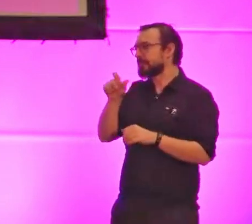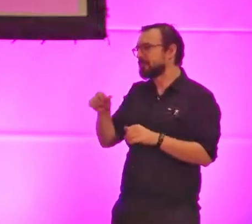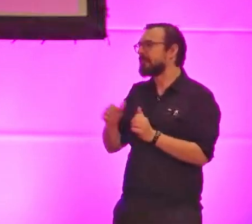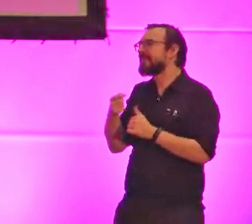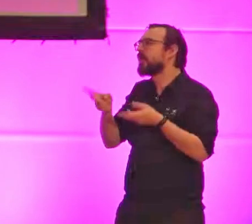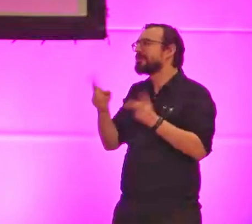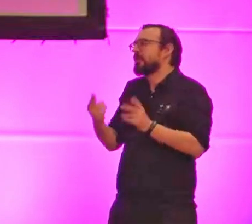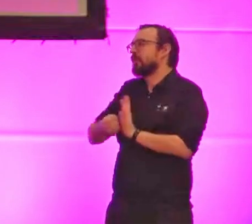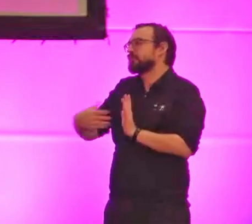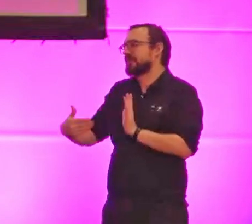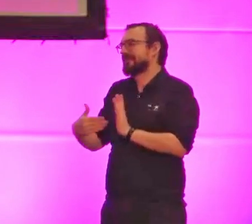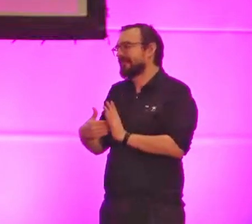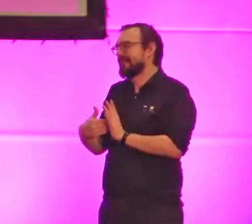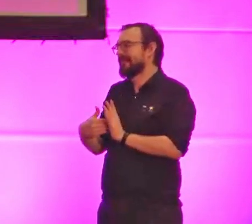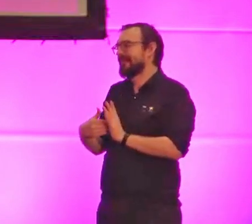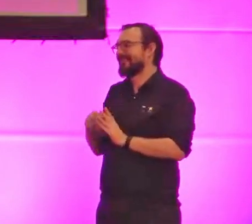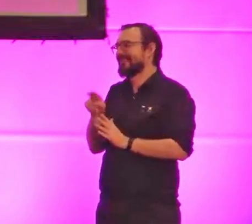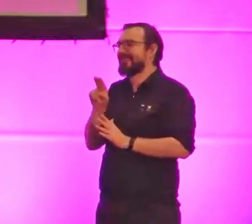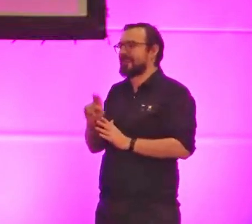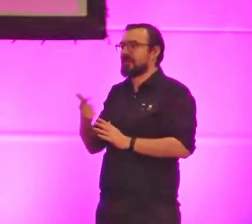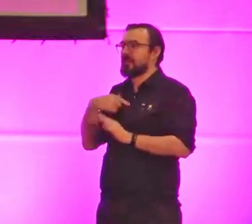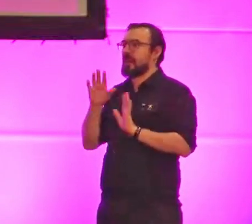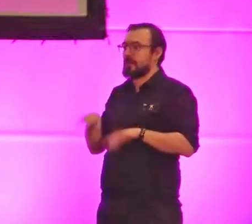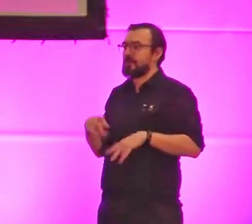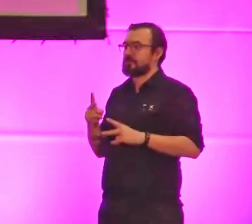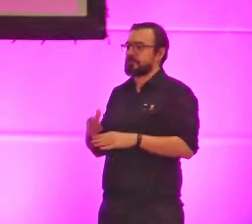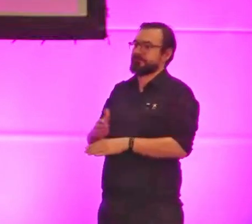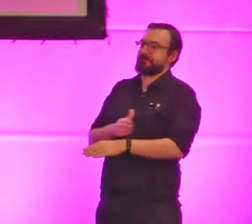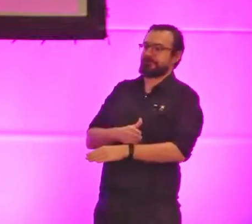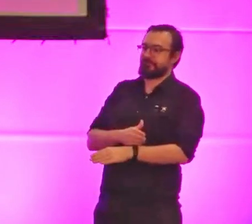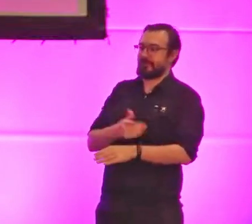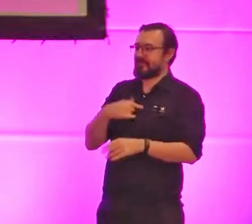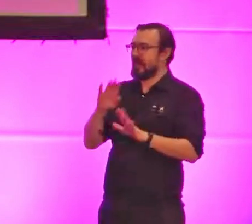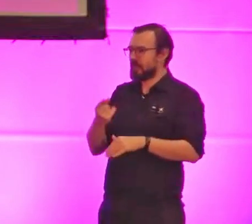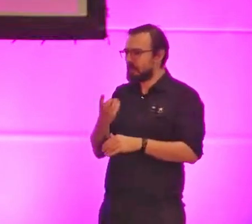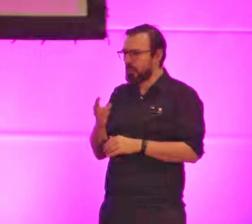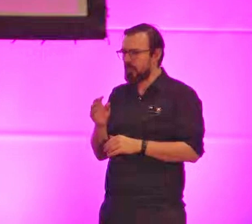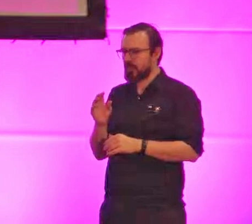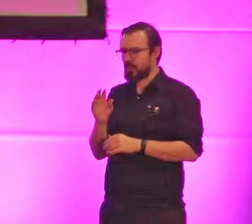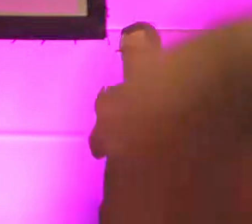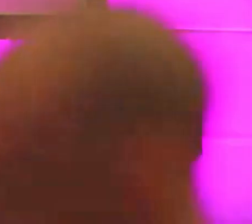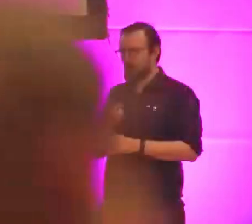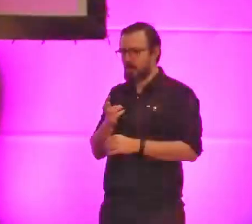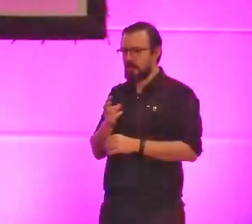Men det är också en orsak till att vi har inte haft sådana här mål tidigare. Vi har haft ett par